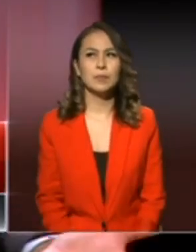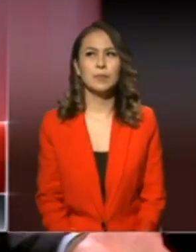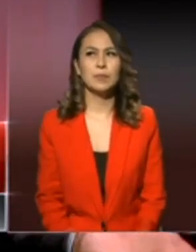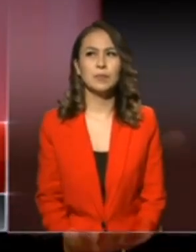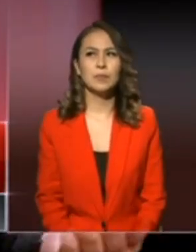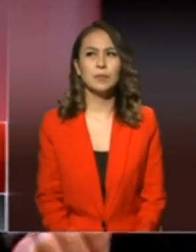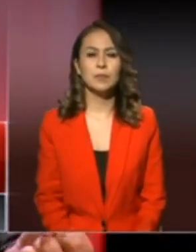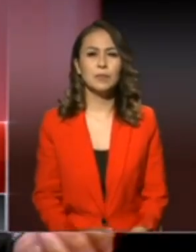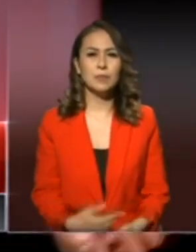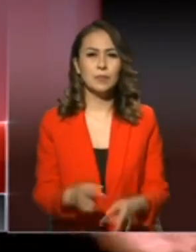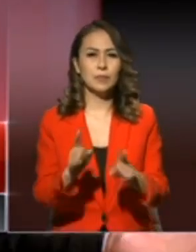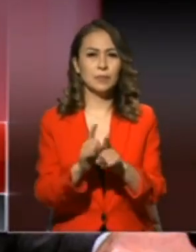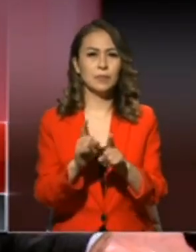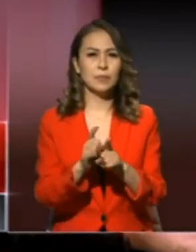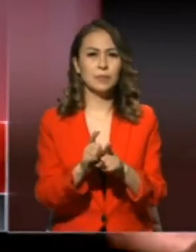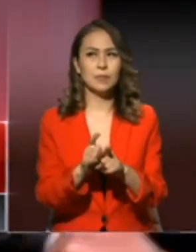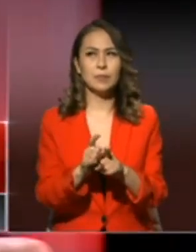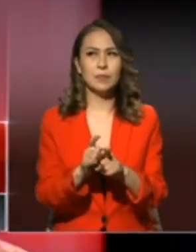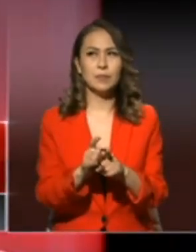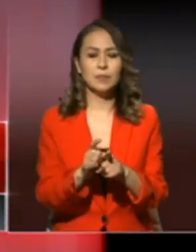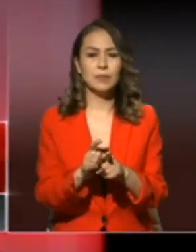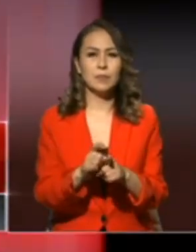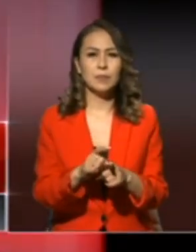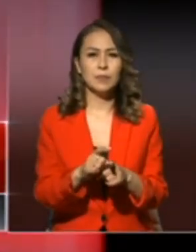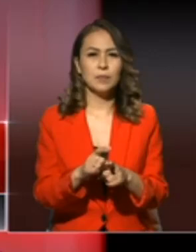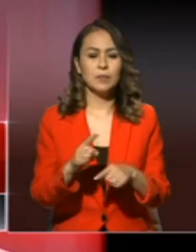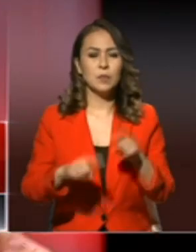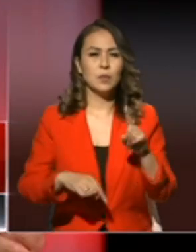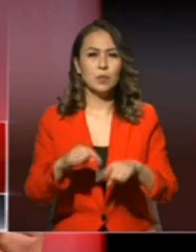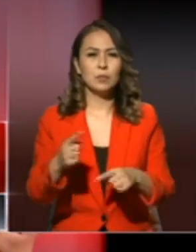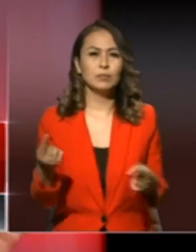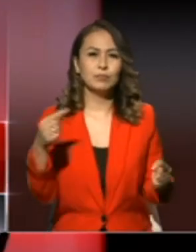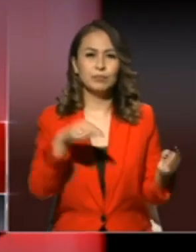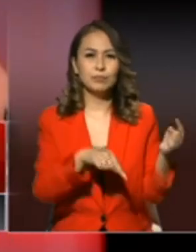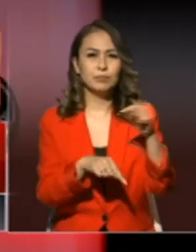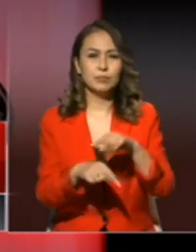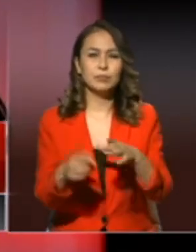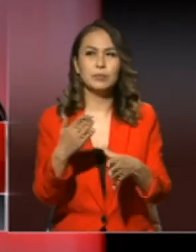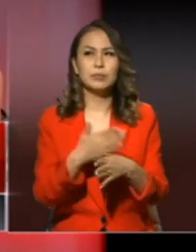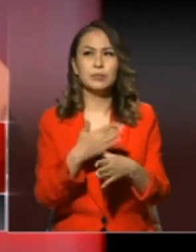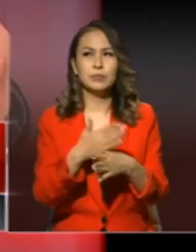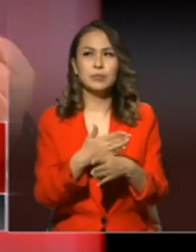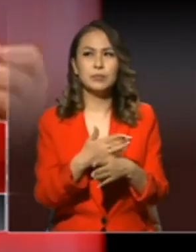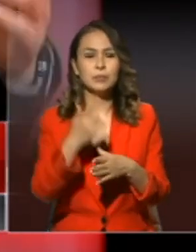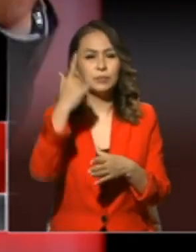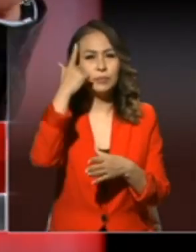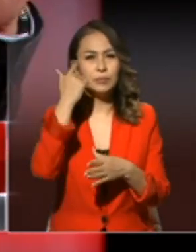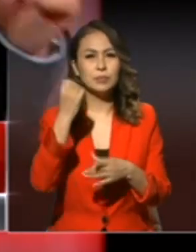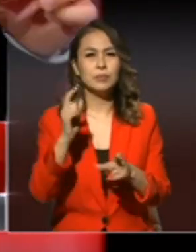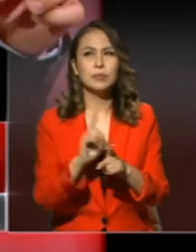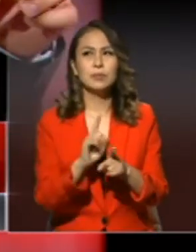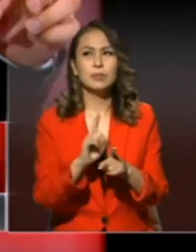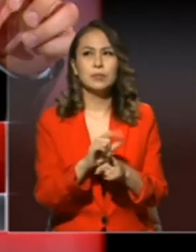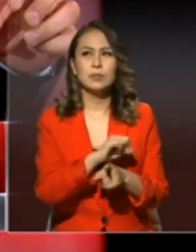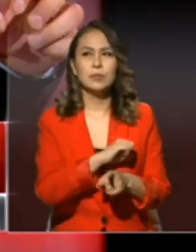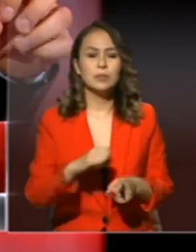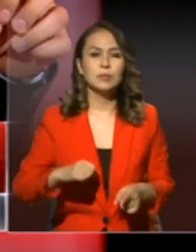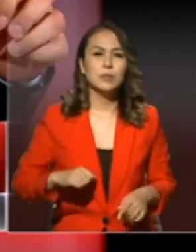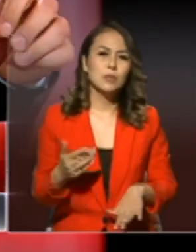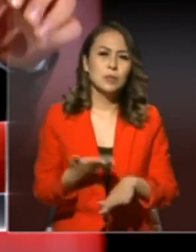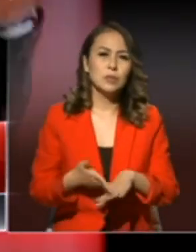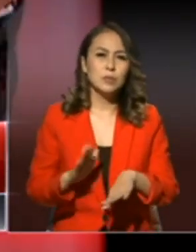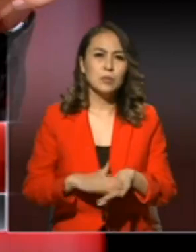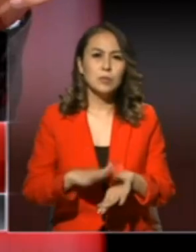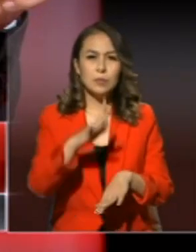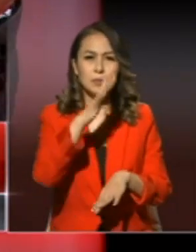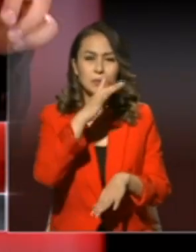донор болсаң, ертең сен балаларына, или сен туыстарына ондай донор болып келсе, сонда адам білет, ертең самый осындай қиын жағдай болып